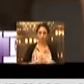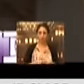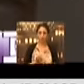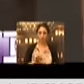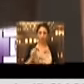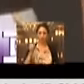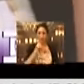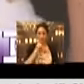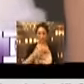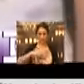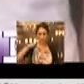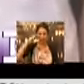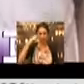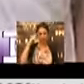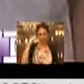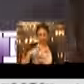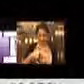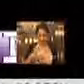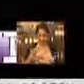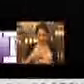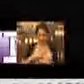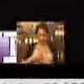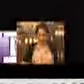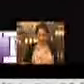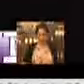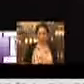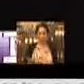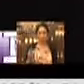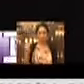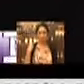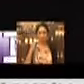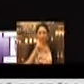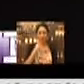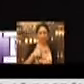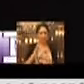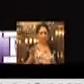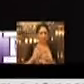أغلب الأحيان لما بدأت تكبر وتعرف بقت تقول،